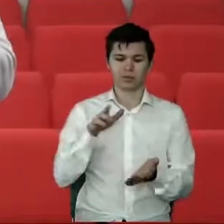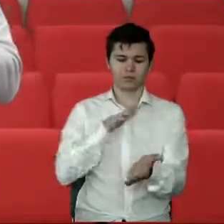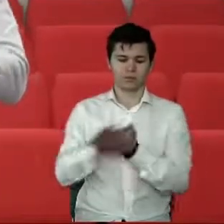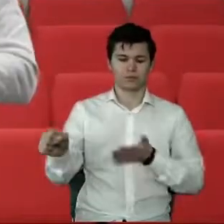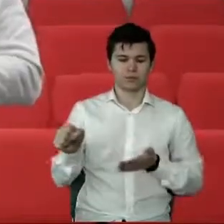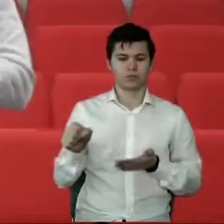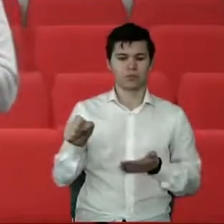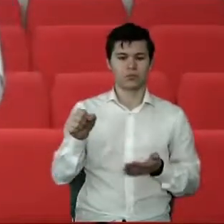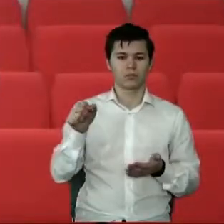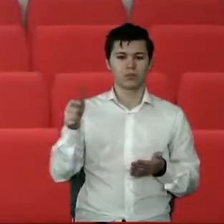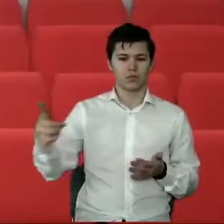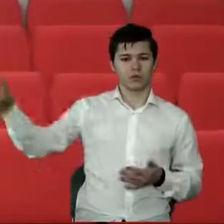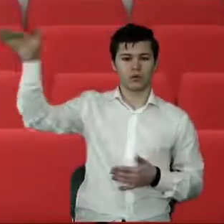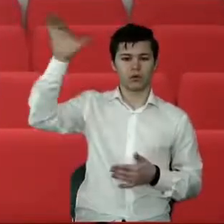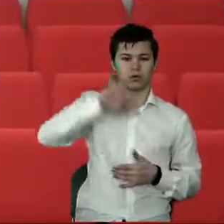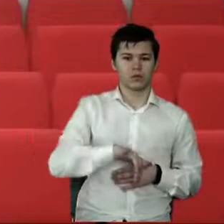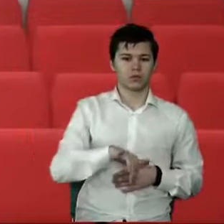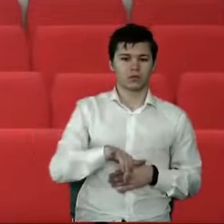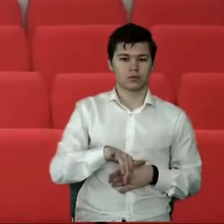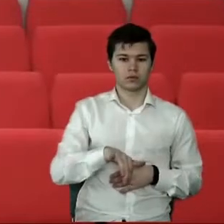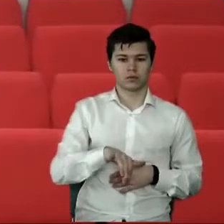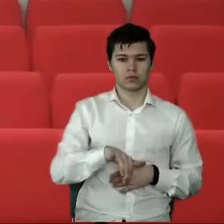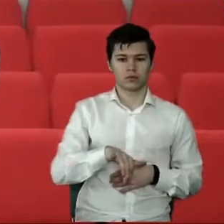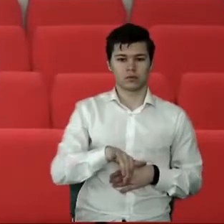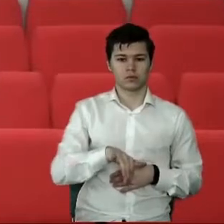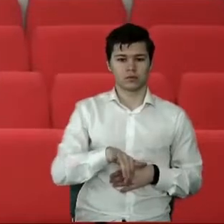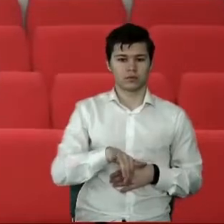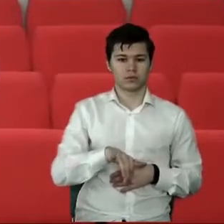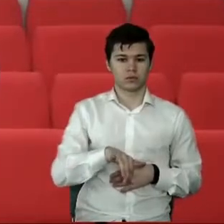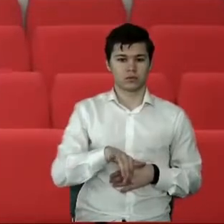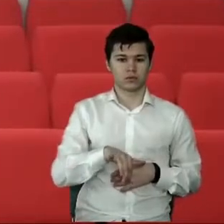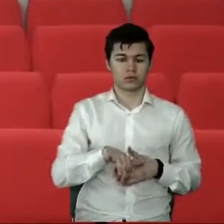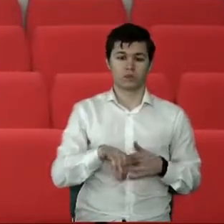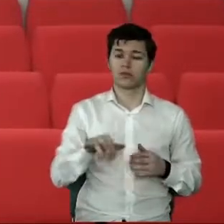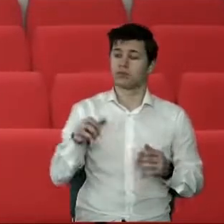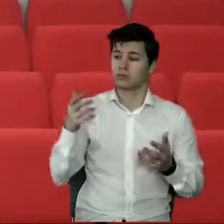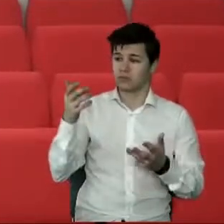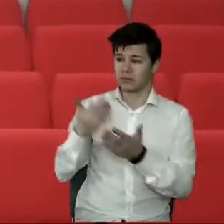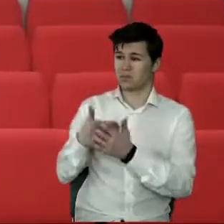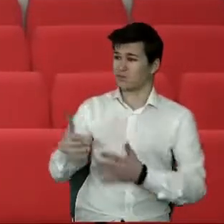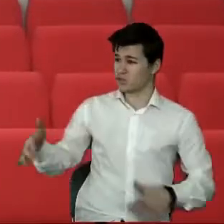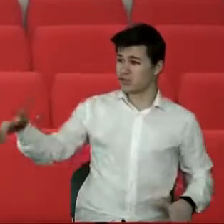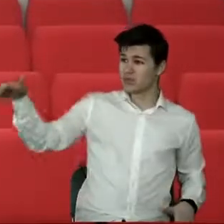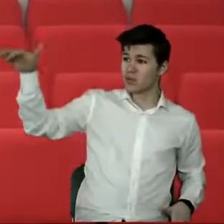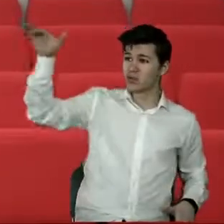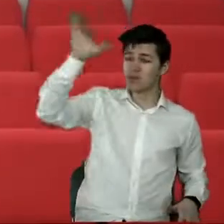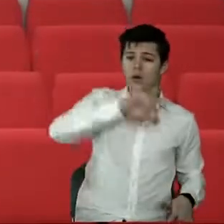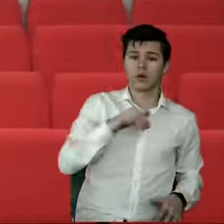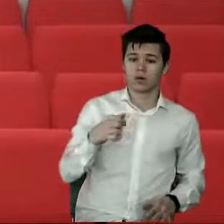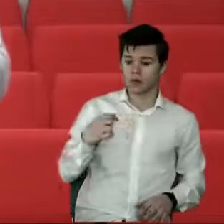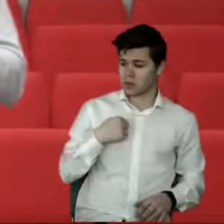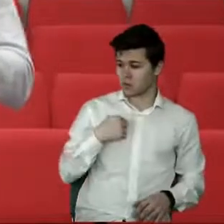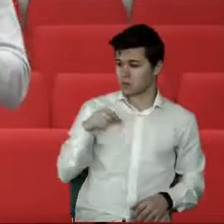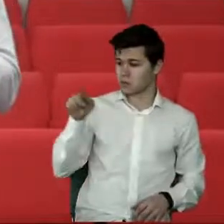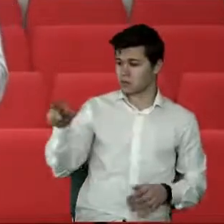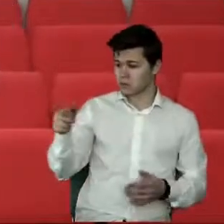Это очень такой интересный вопрос, и ответ на него тоже очень интересный. От одного до бесконечности. По словам Христа